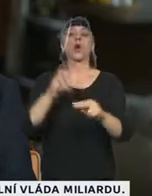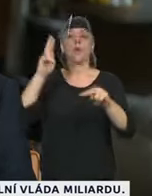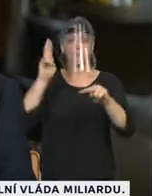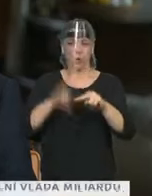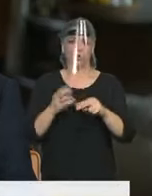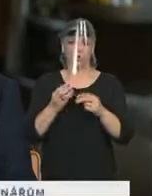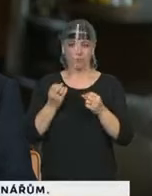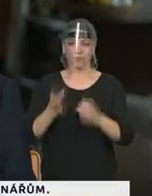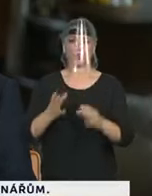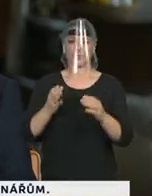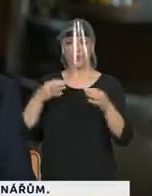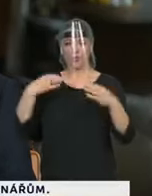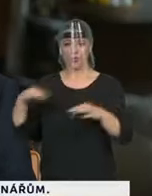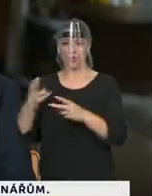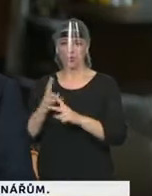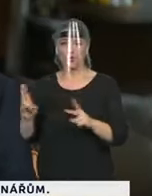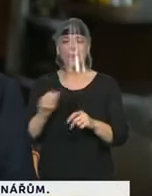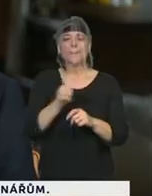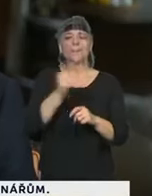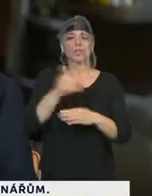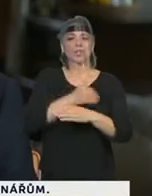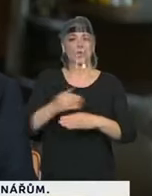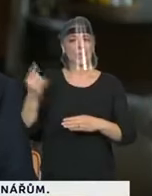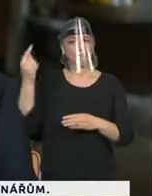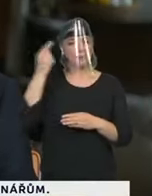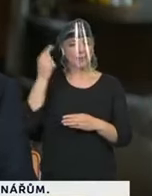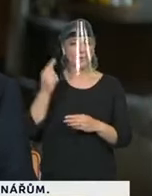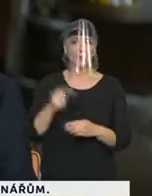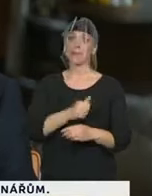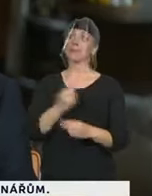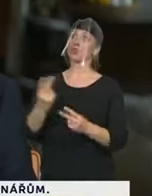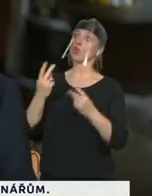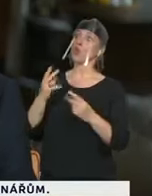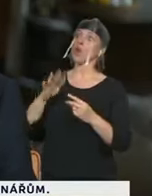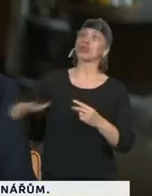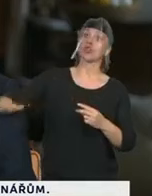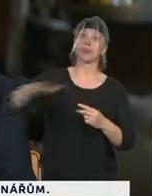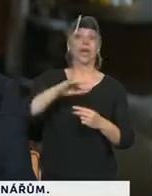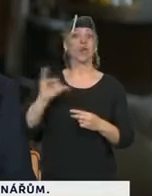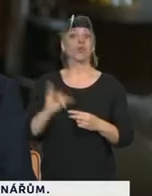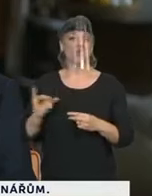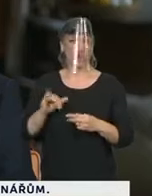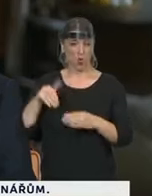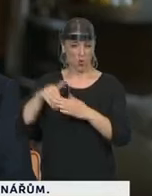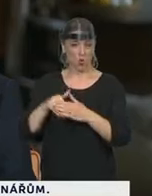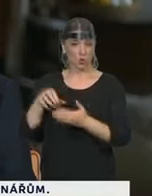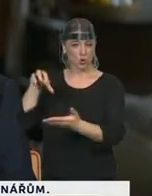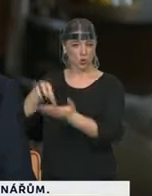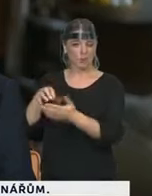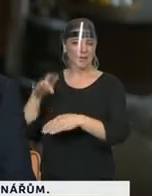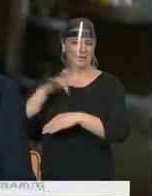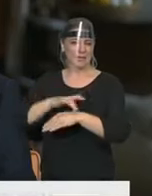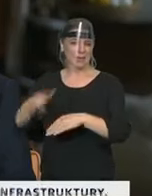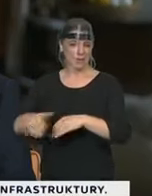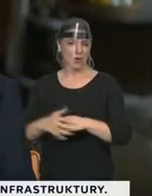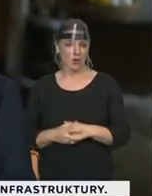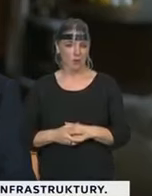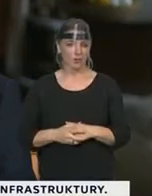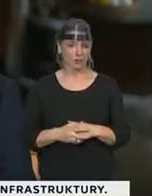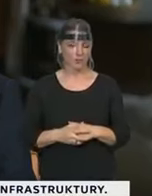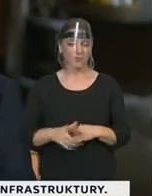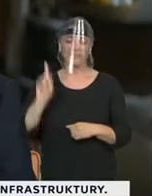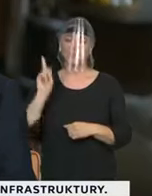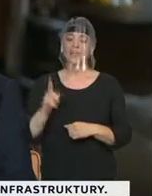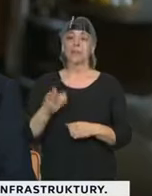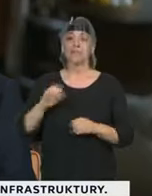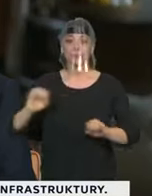nás, naše seniory. Omezení svobod, ke kterým byla naše vláda nucena sáhnout, bylo složitým